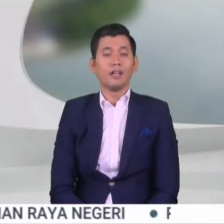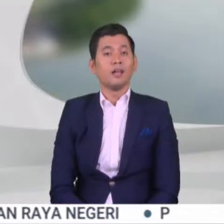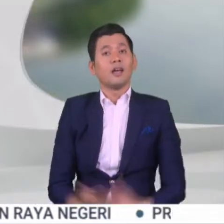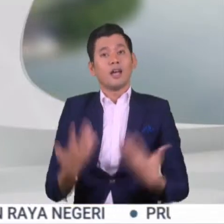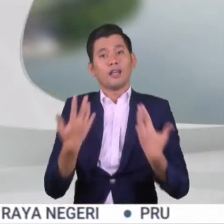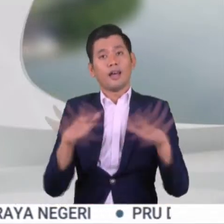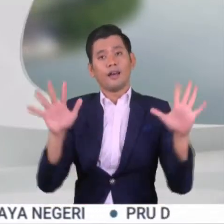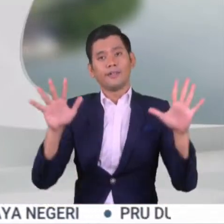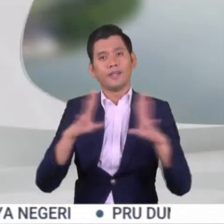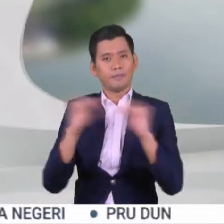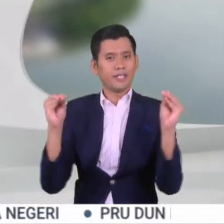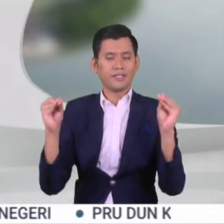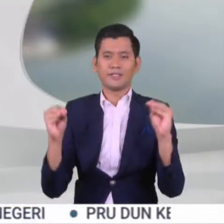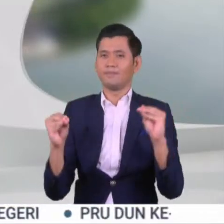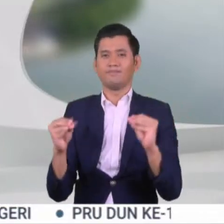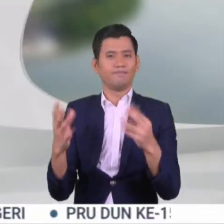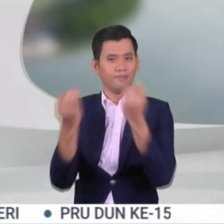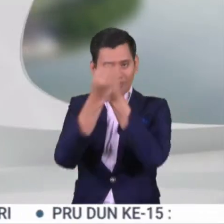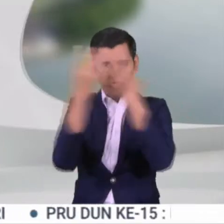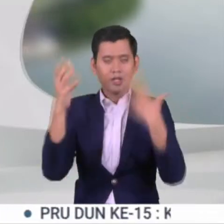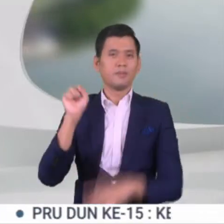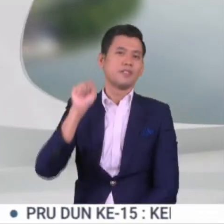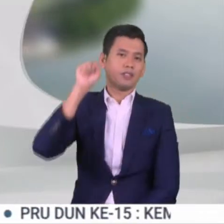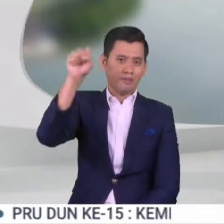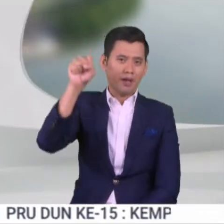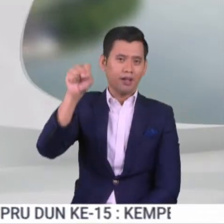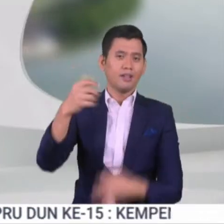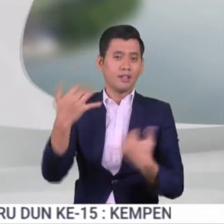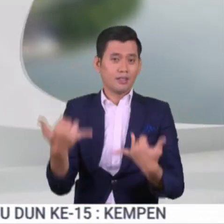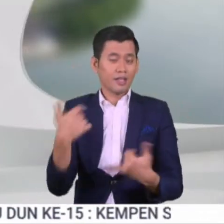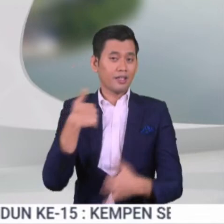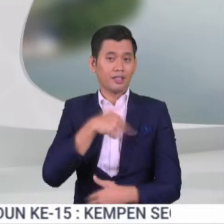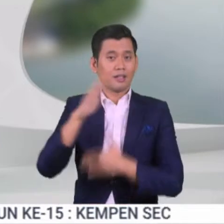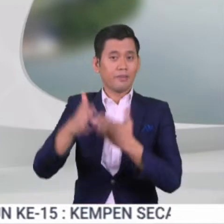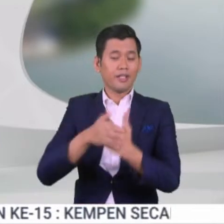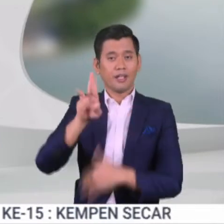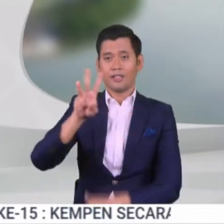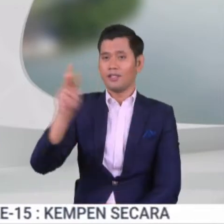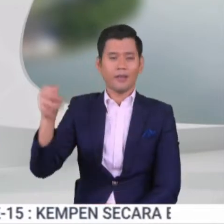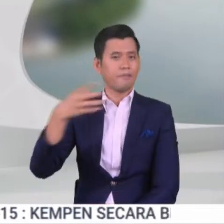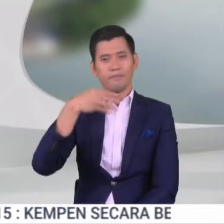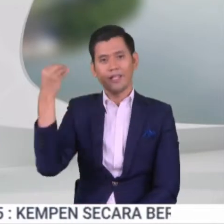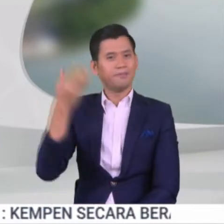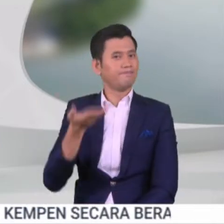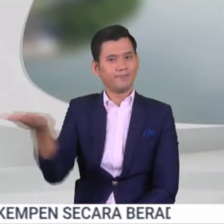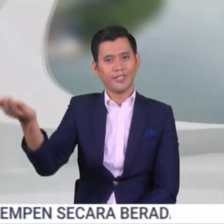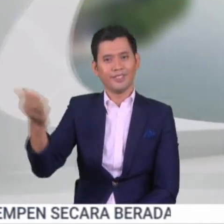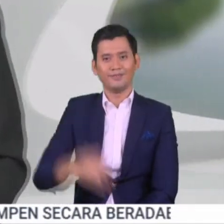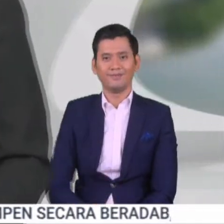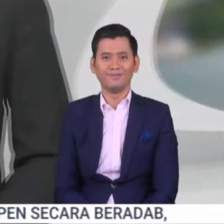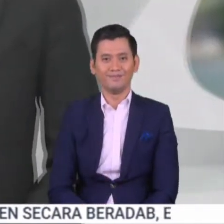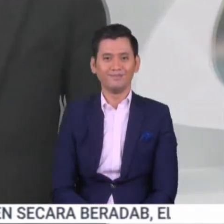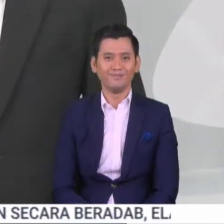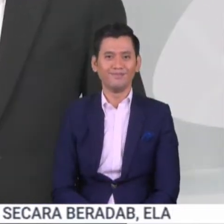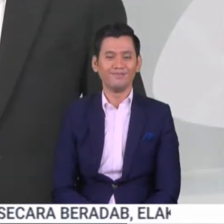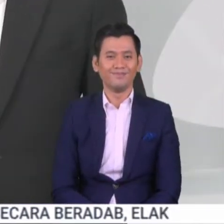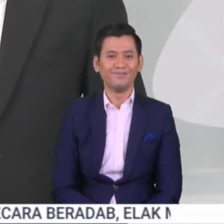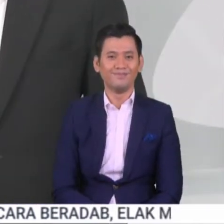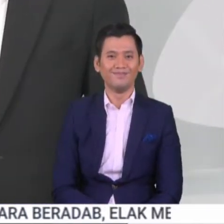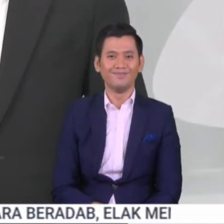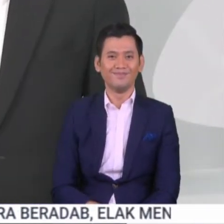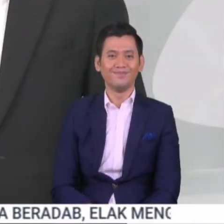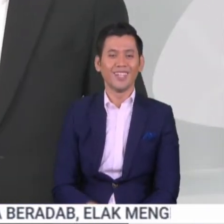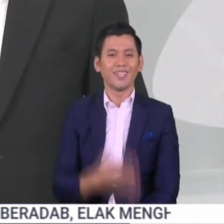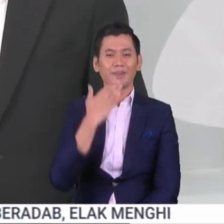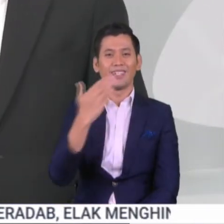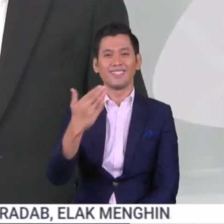Baik, sekian berita dari negeri di bawah bayu. Berita seterusnya, kita kembali ke Angkasa Puri bersama dengan Sahih. Teruskan, Sahih.